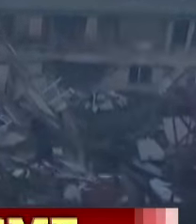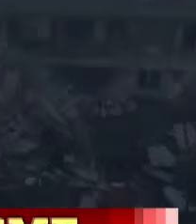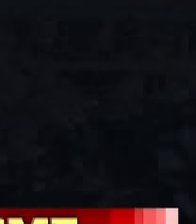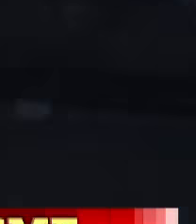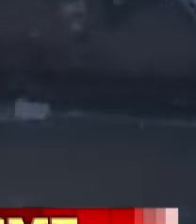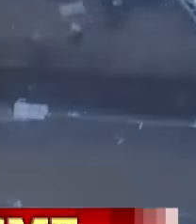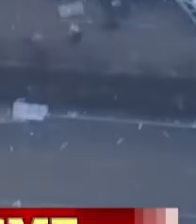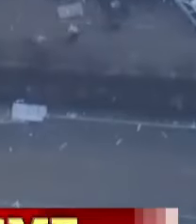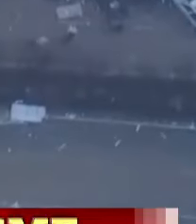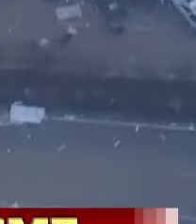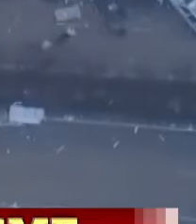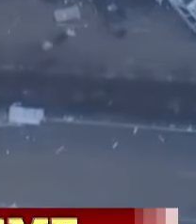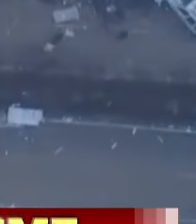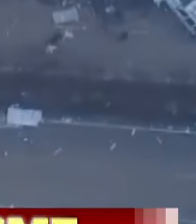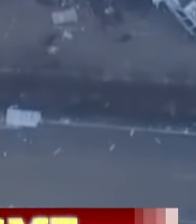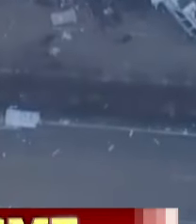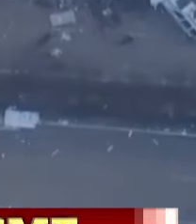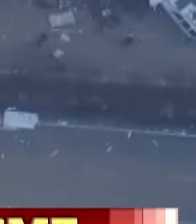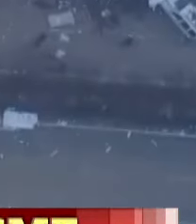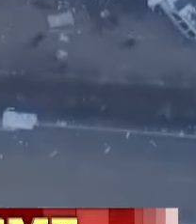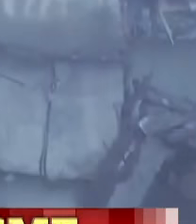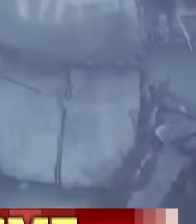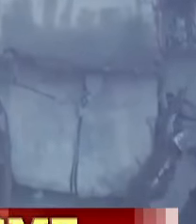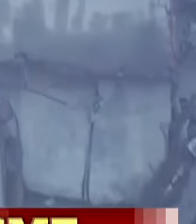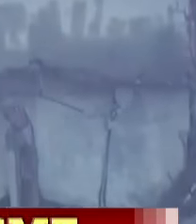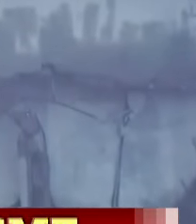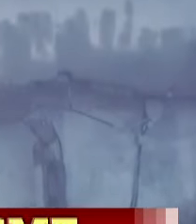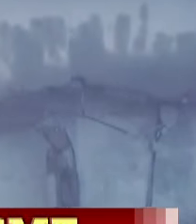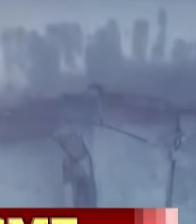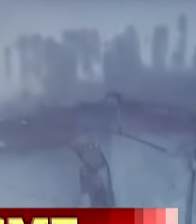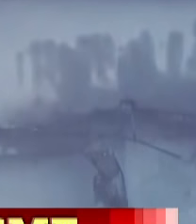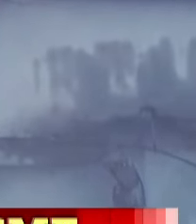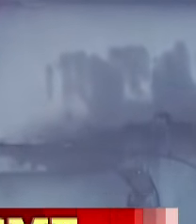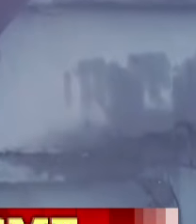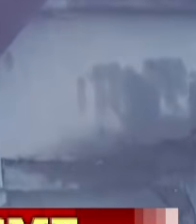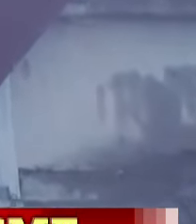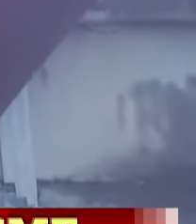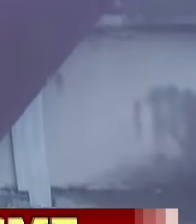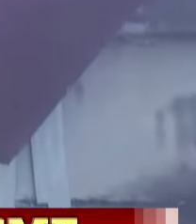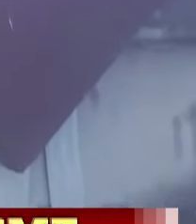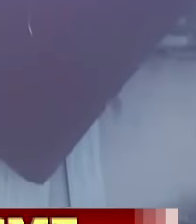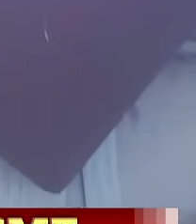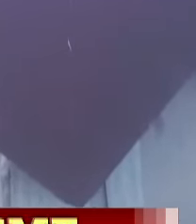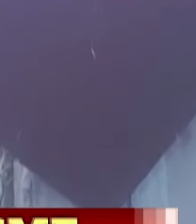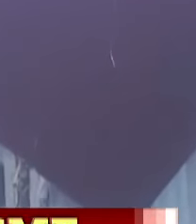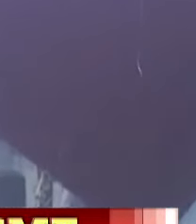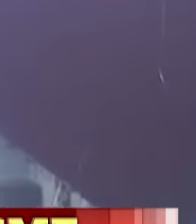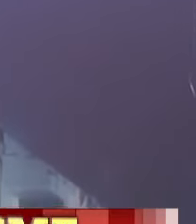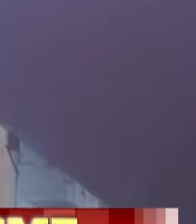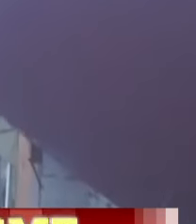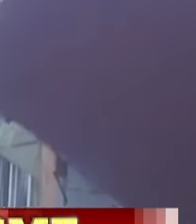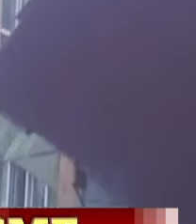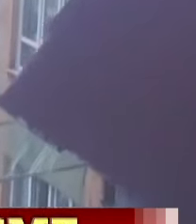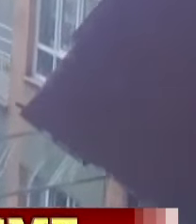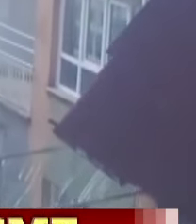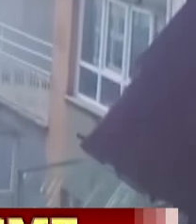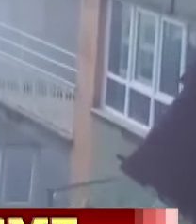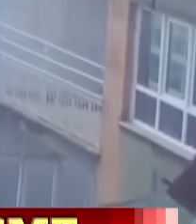Neredeyse taş taş üstünde kalmamış durumda. Pazarcık'ta o kadar çok yer göçtü ki, o kadar çok yerde enkaz var